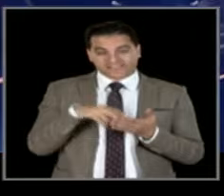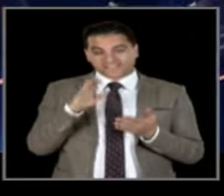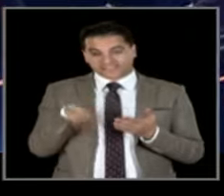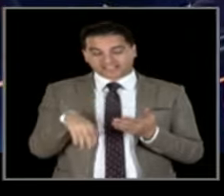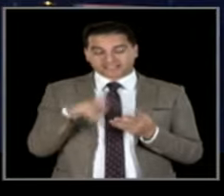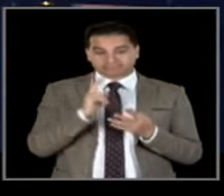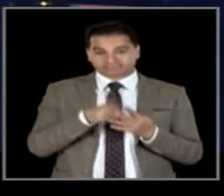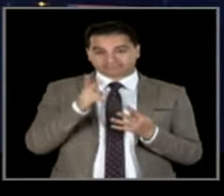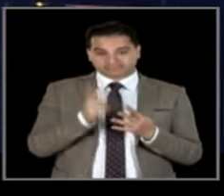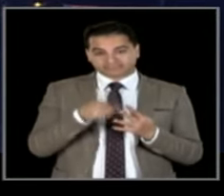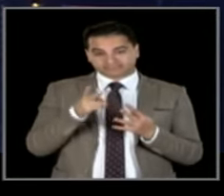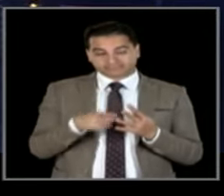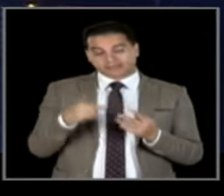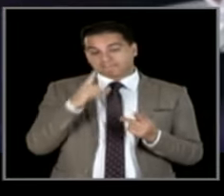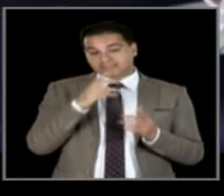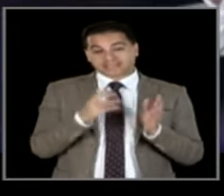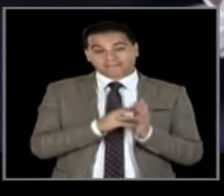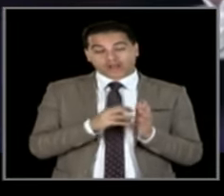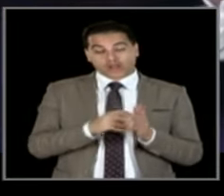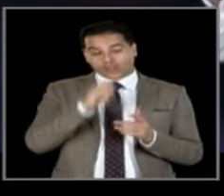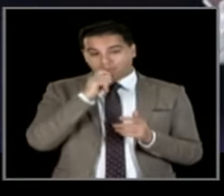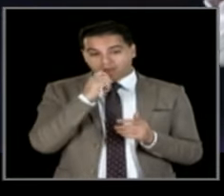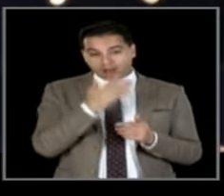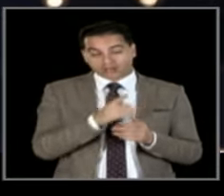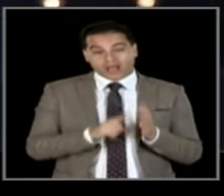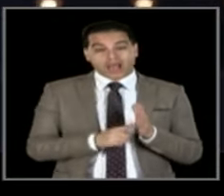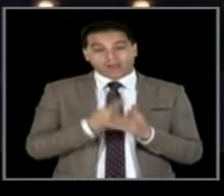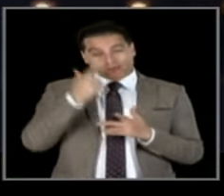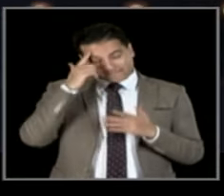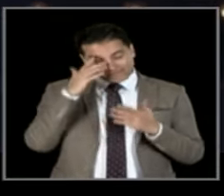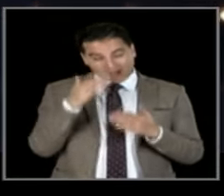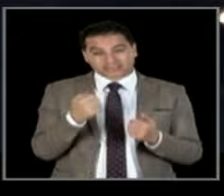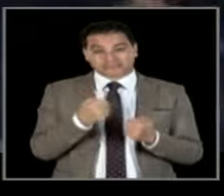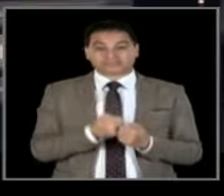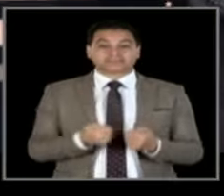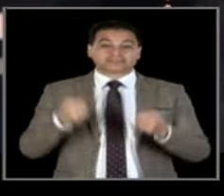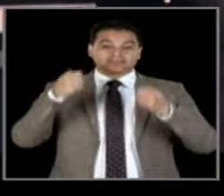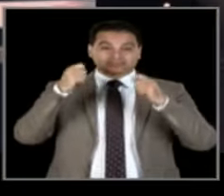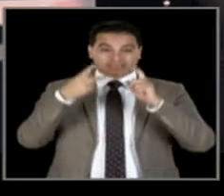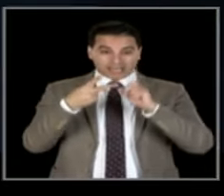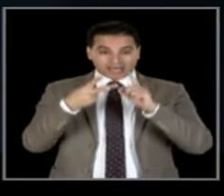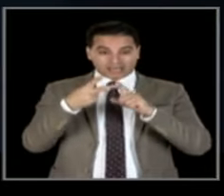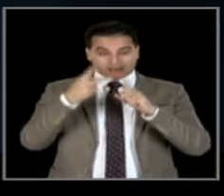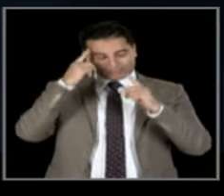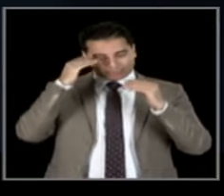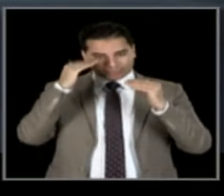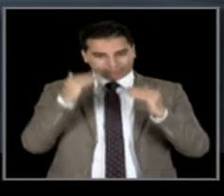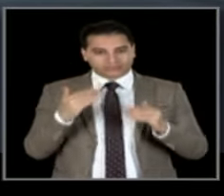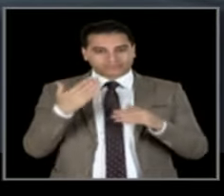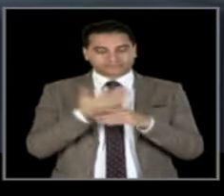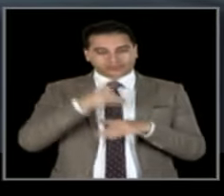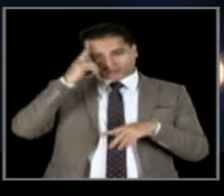خايفين. جامعة دمياط الماتش الأولاني كانوا مركزين أكتر من الماتش ده، مع